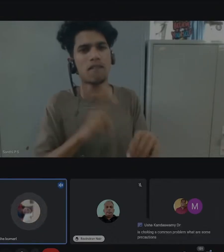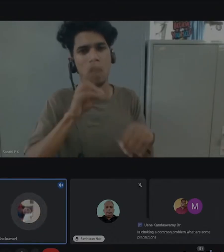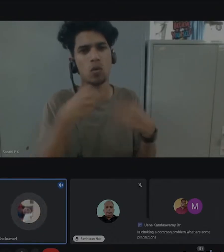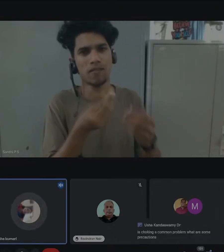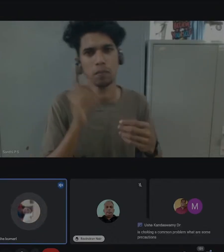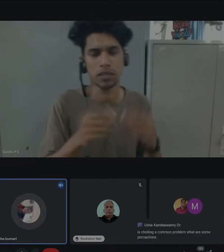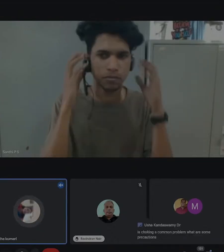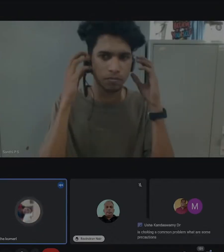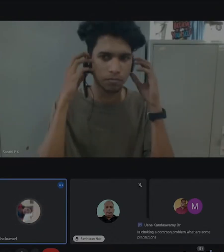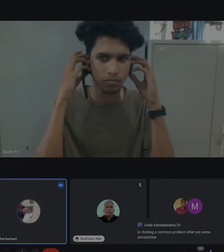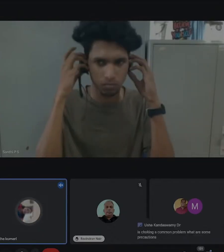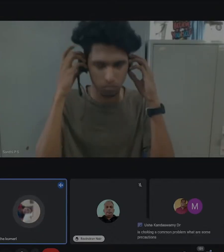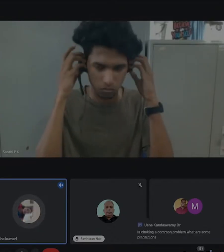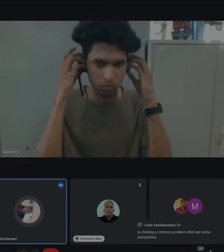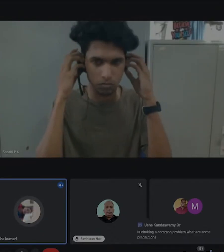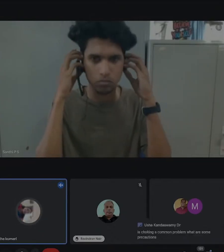മേഡം സംസാരിച്ചോട്ടാ.